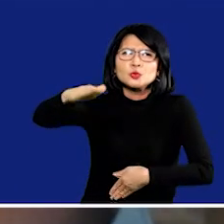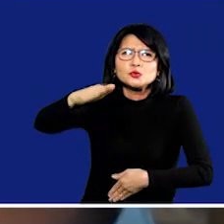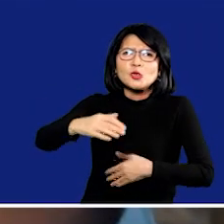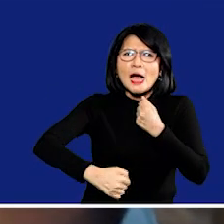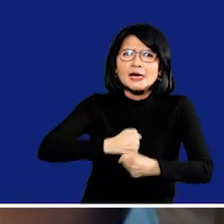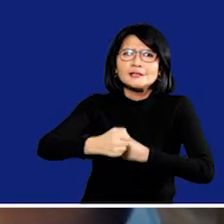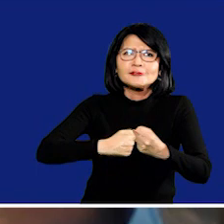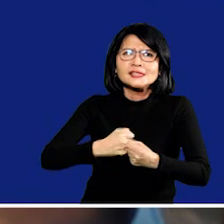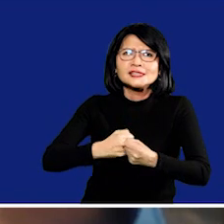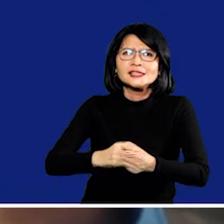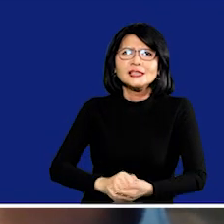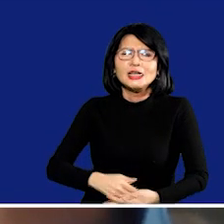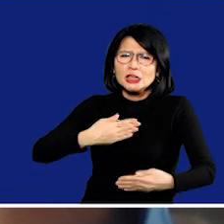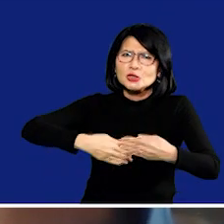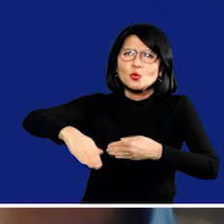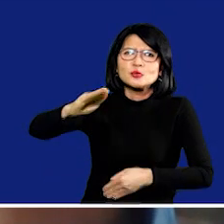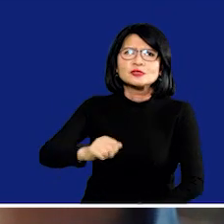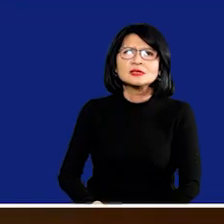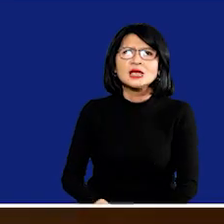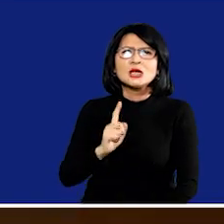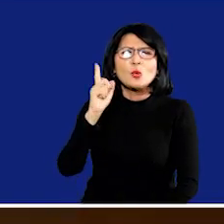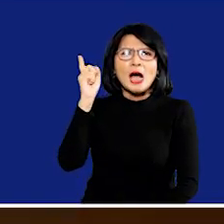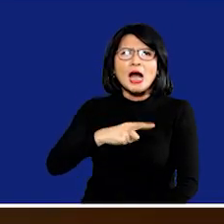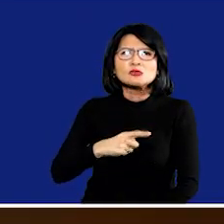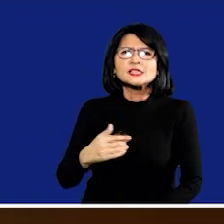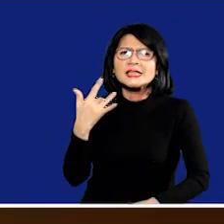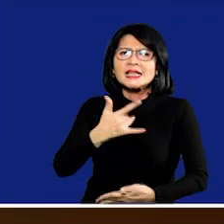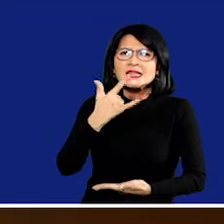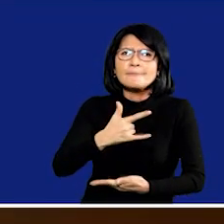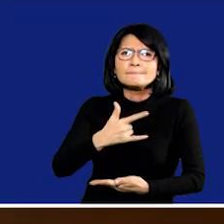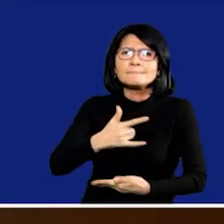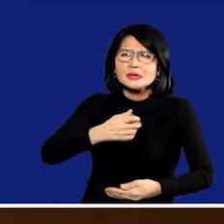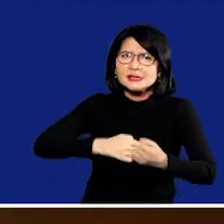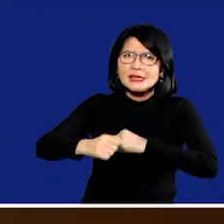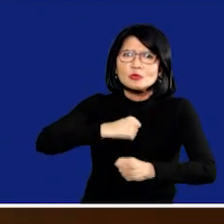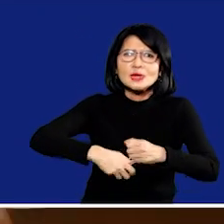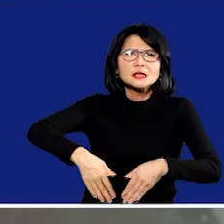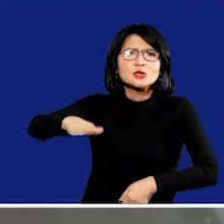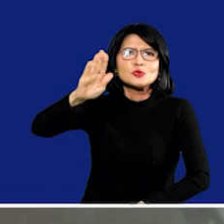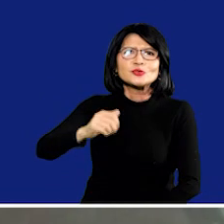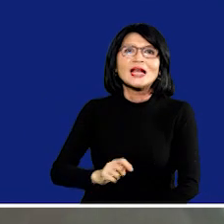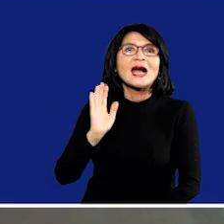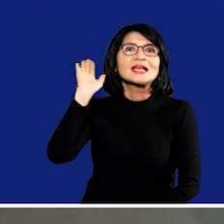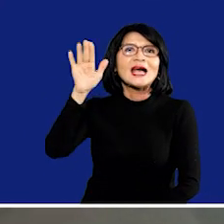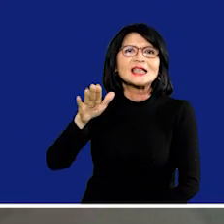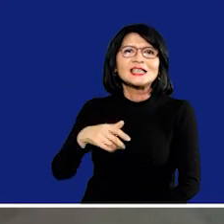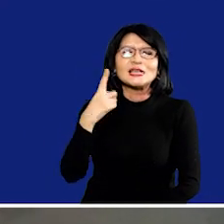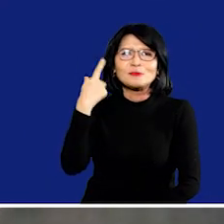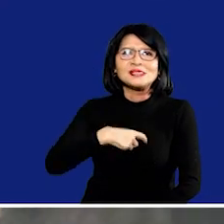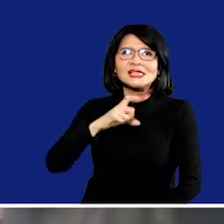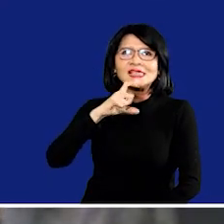terus diselenggarakan secara berkesinambungan. Itu harus consistently dilakukan, dan akhirnya dia